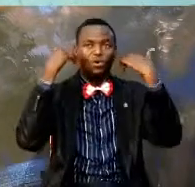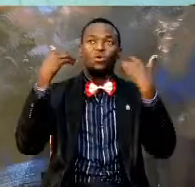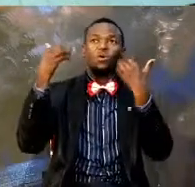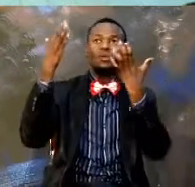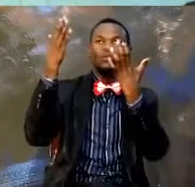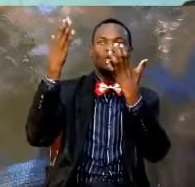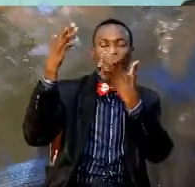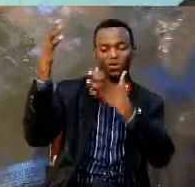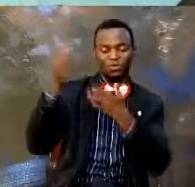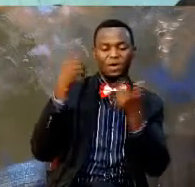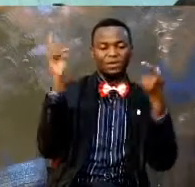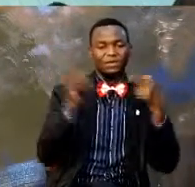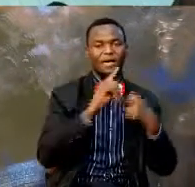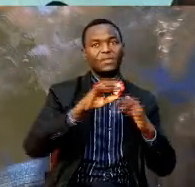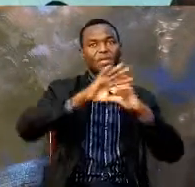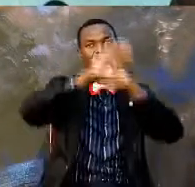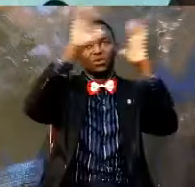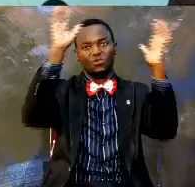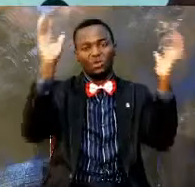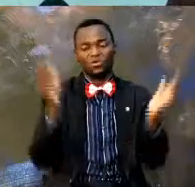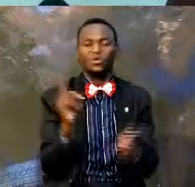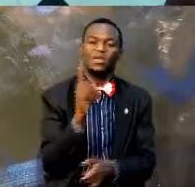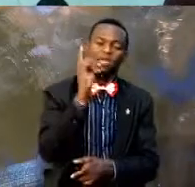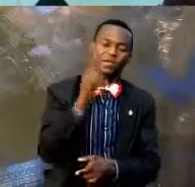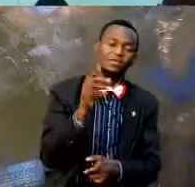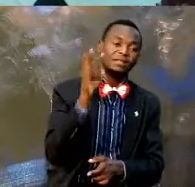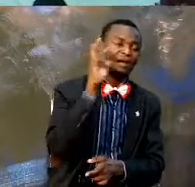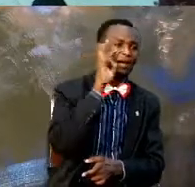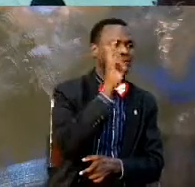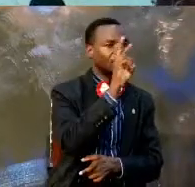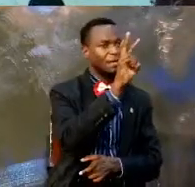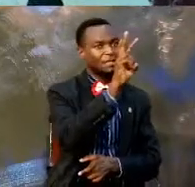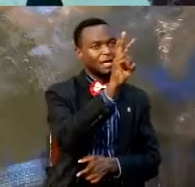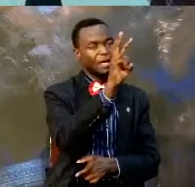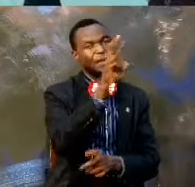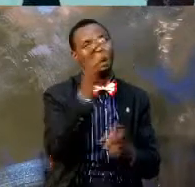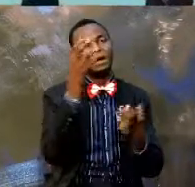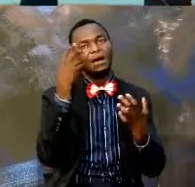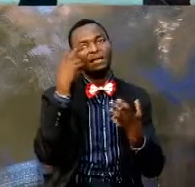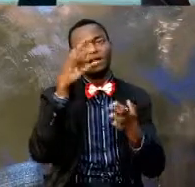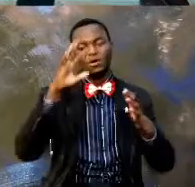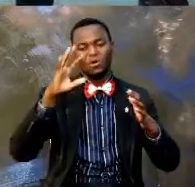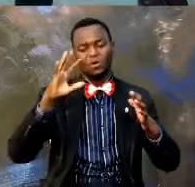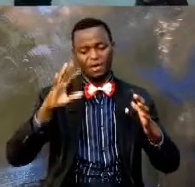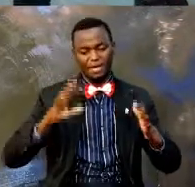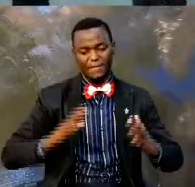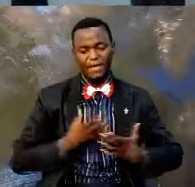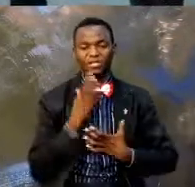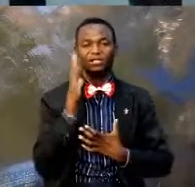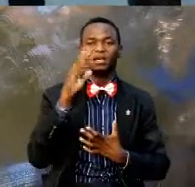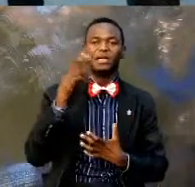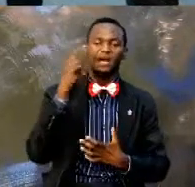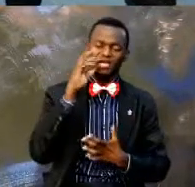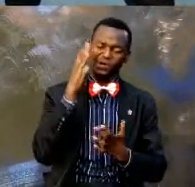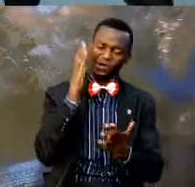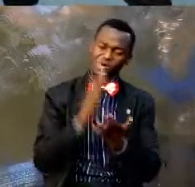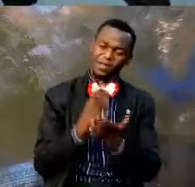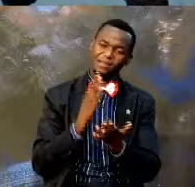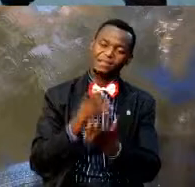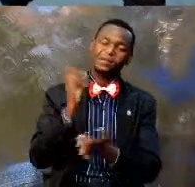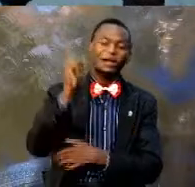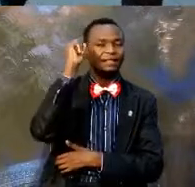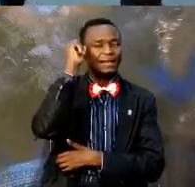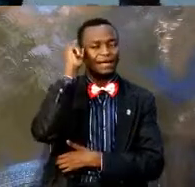ulimwengu. Yohana 1 mstari wa 29. Yeyote atakayemtazama ataona maisha yake, ataona uhalisia wake,